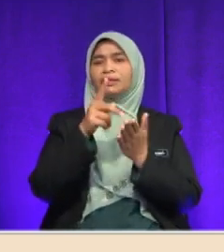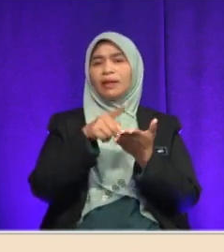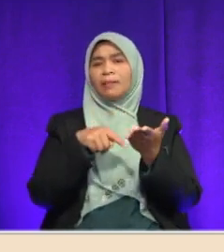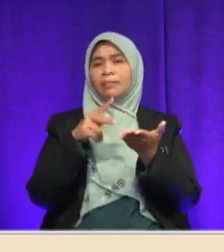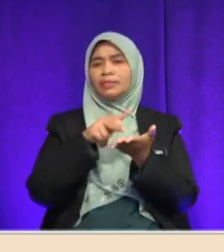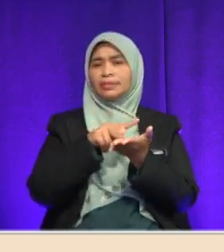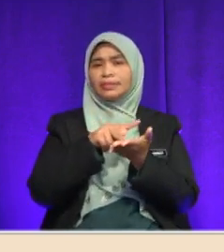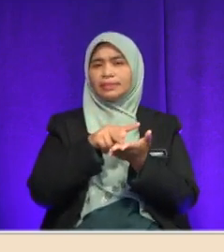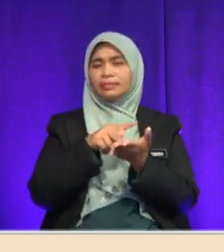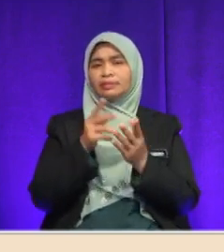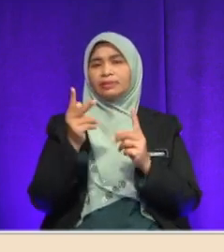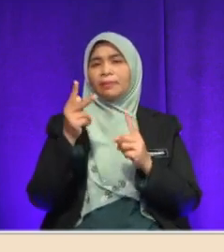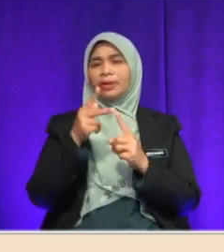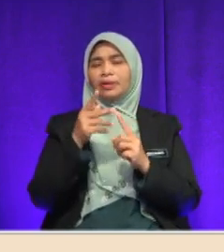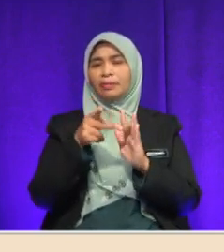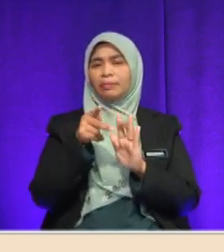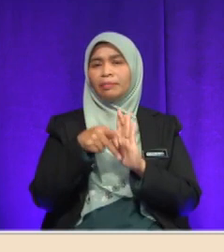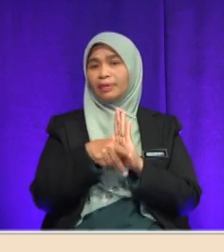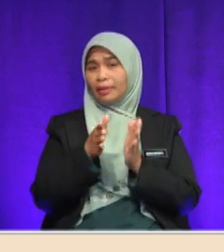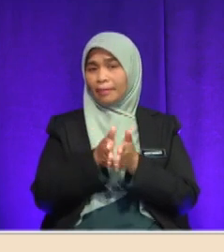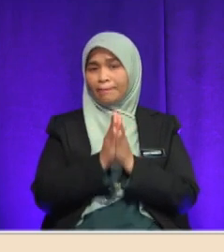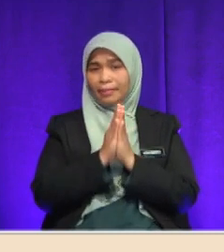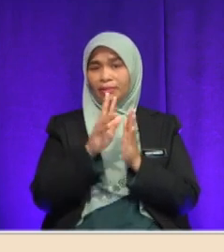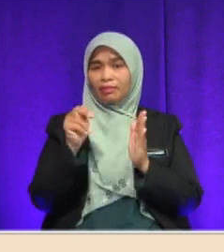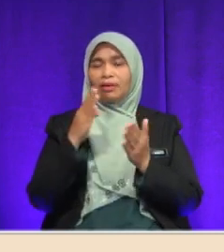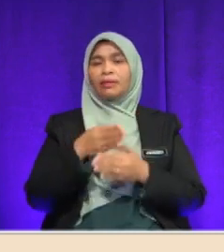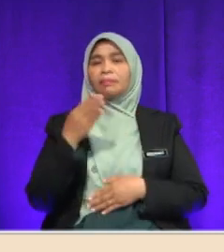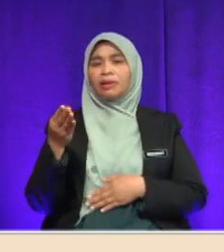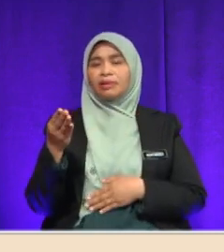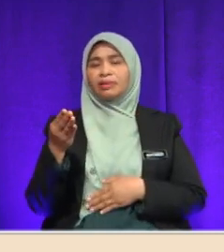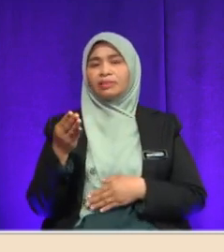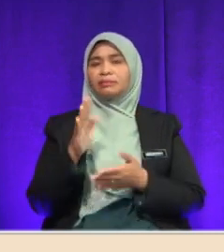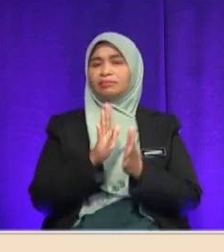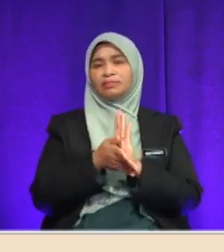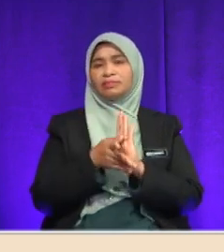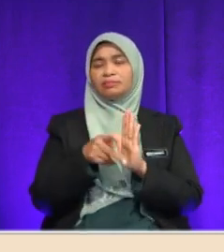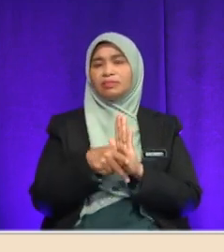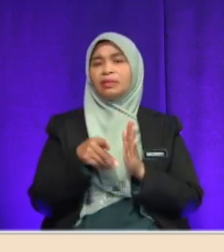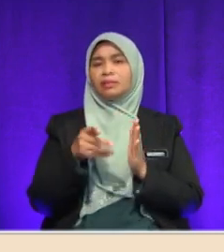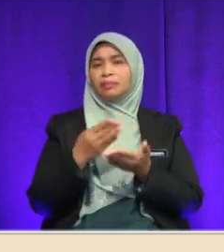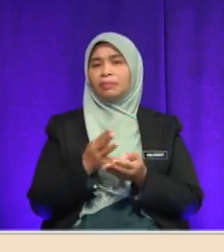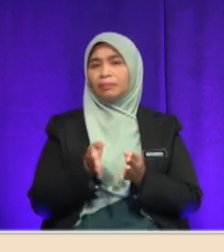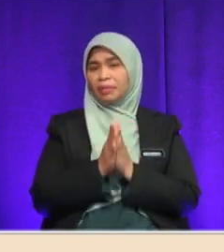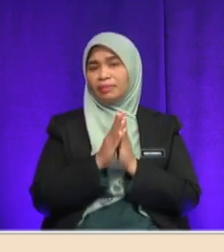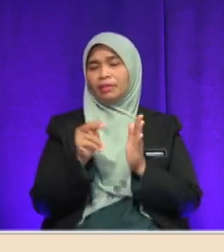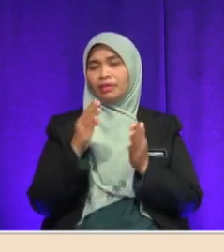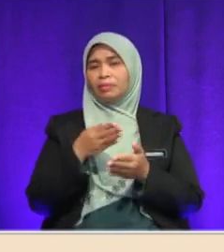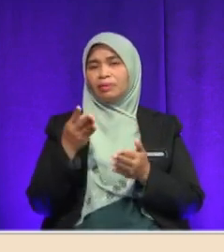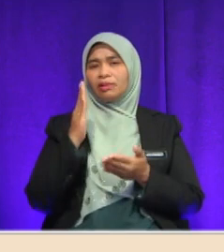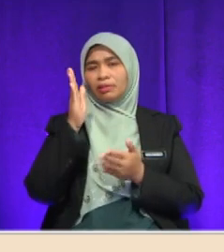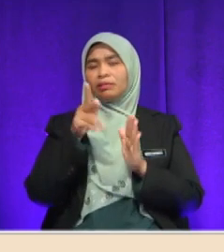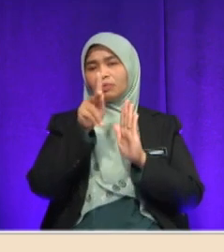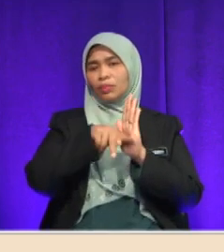atas permintaan barang. So biasanya apabila kadar cukai tinggi, permintaan ke atas barang akan berkurang,